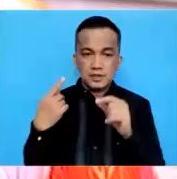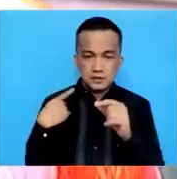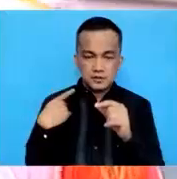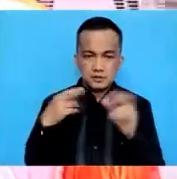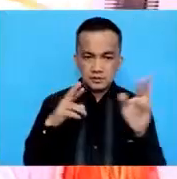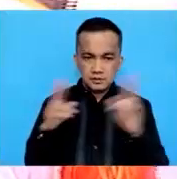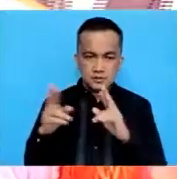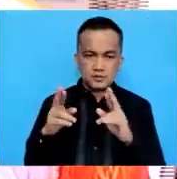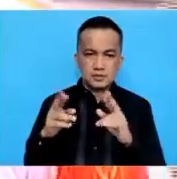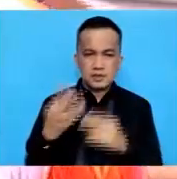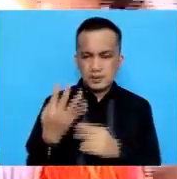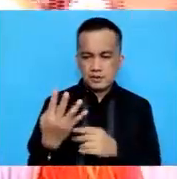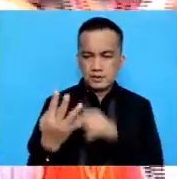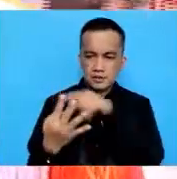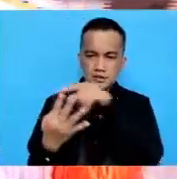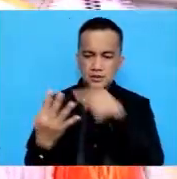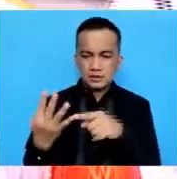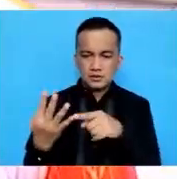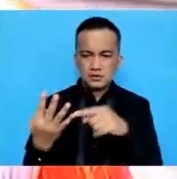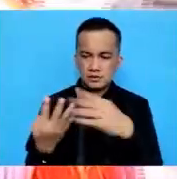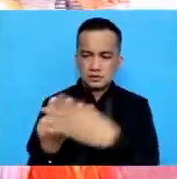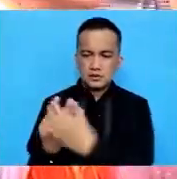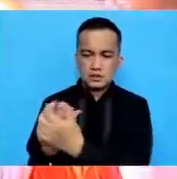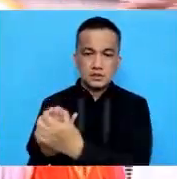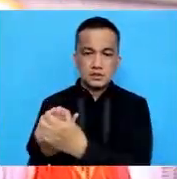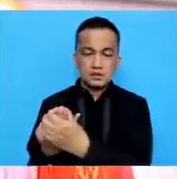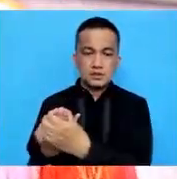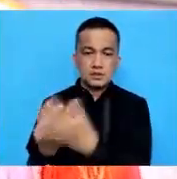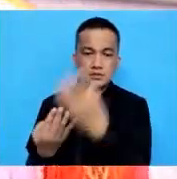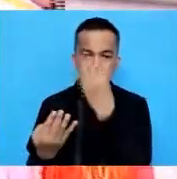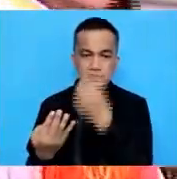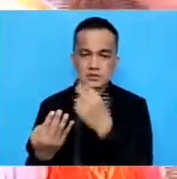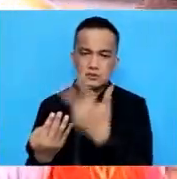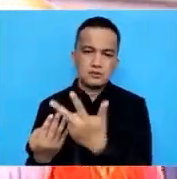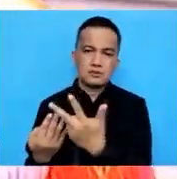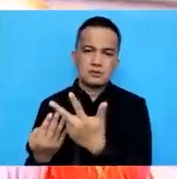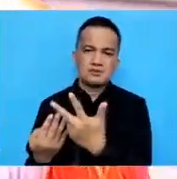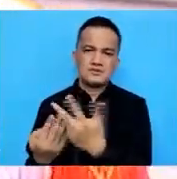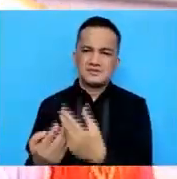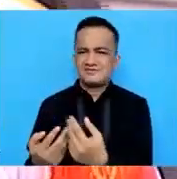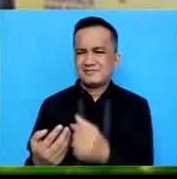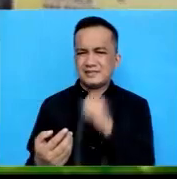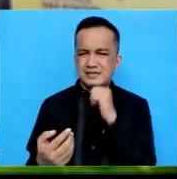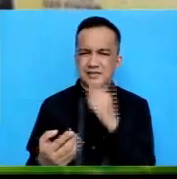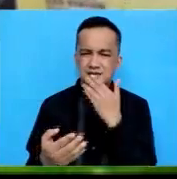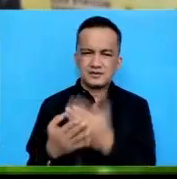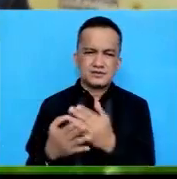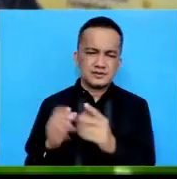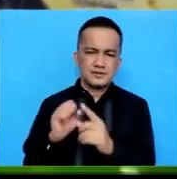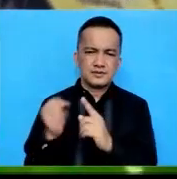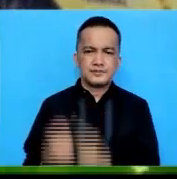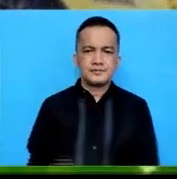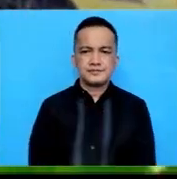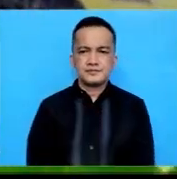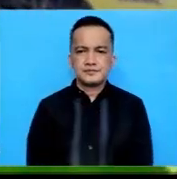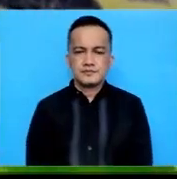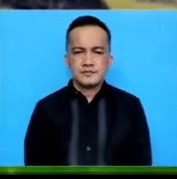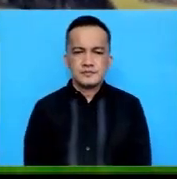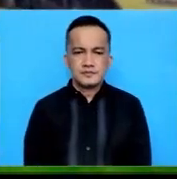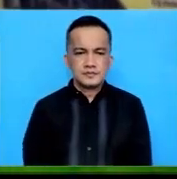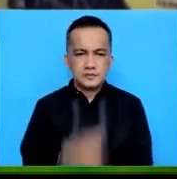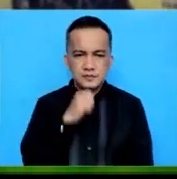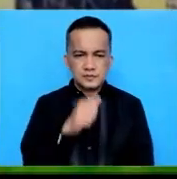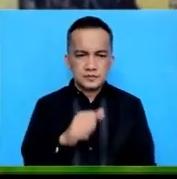sa apat sila, tatlo ang natulog. Kumbaga parang hindi magandang eksena. Hindi naman sinampahan ng